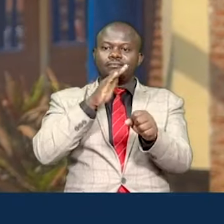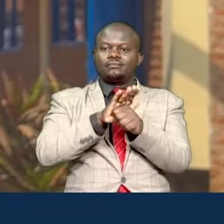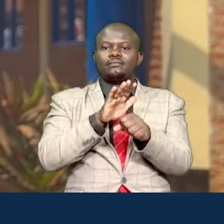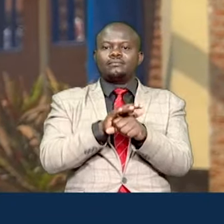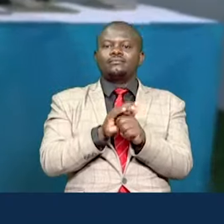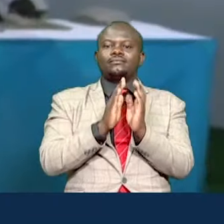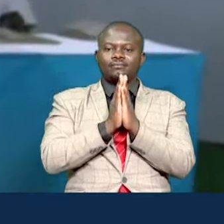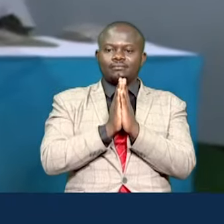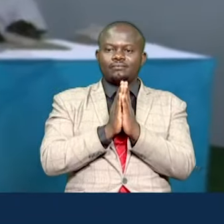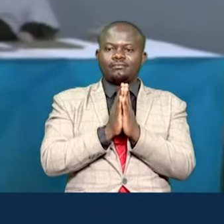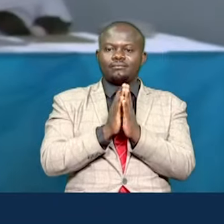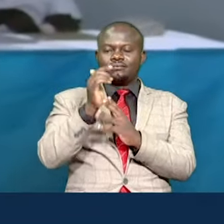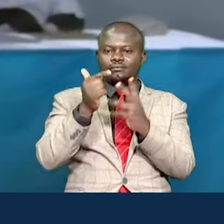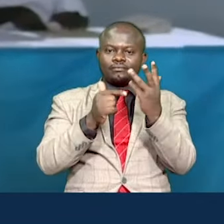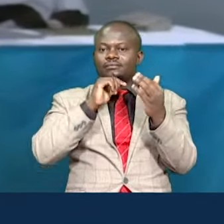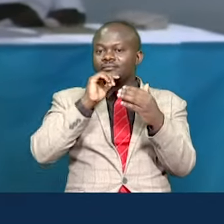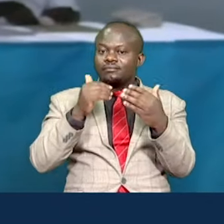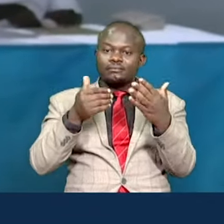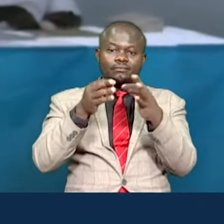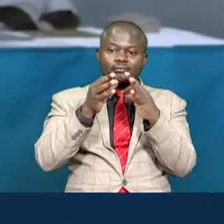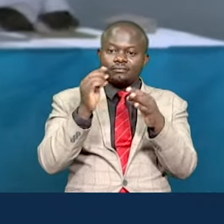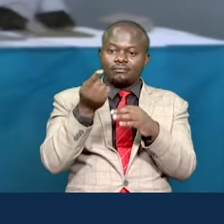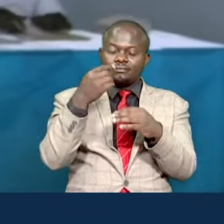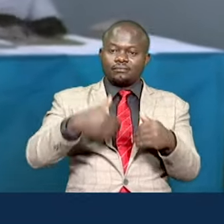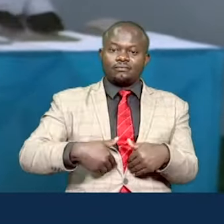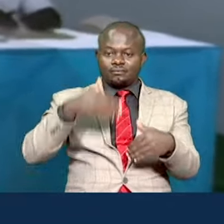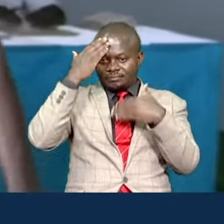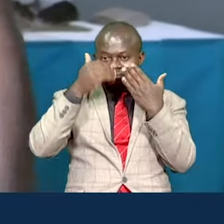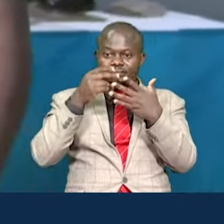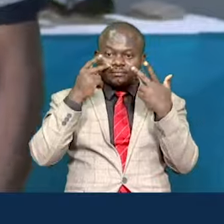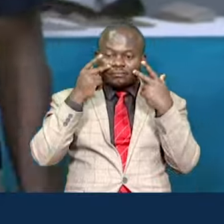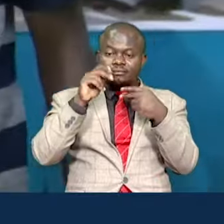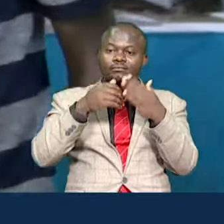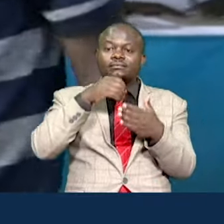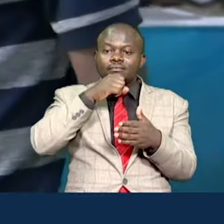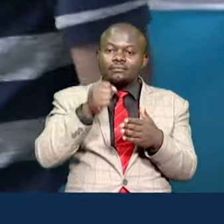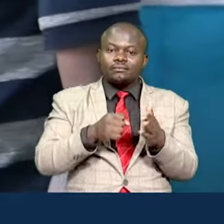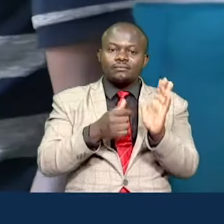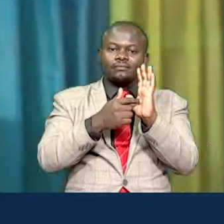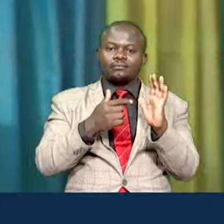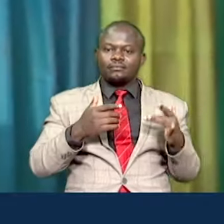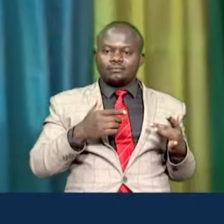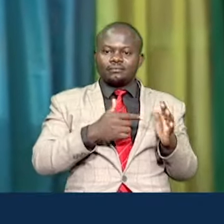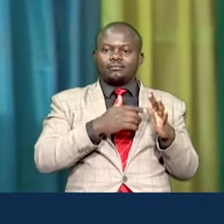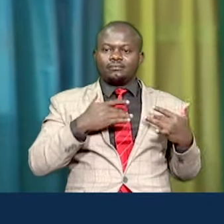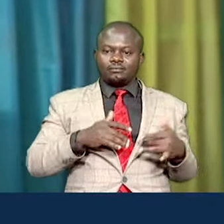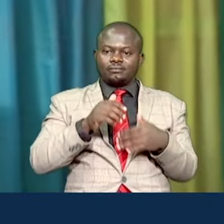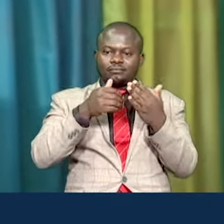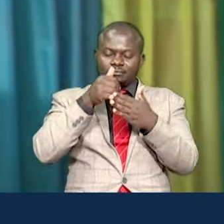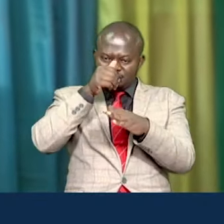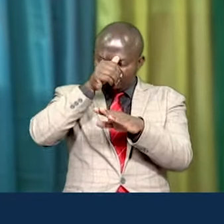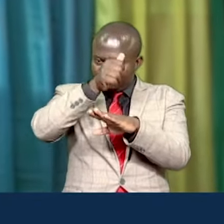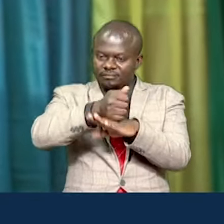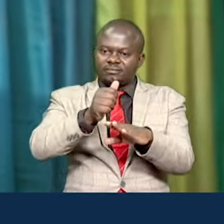so excited. Ibi si ibishimangirwa gusa n'urubyiruko kuko wasangaga n'abakuze bagaragaza amarangamutima yabo mu kuba bagiye kugena